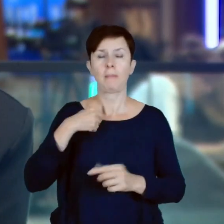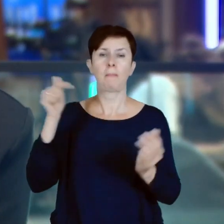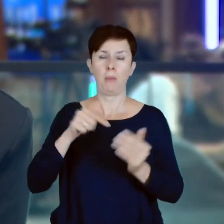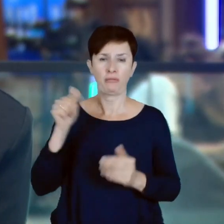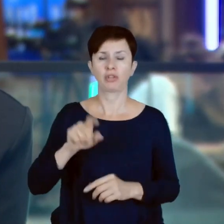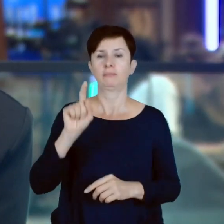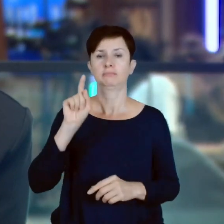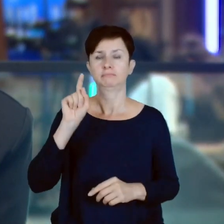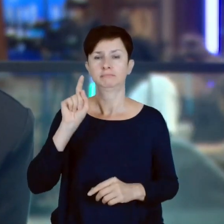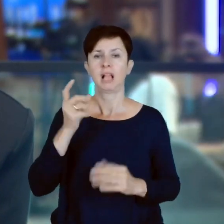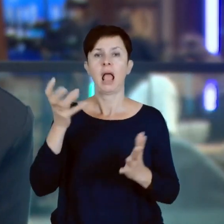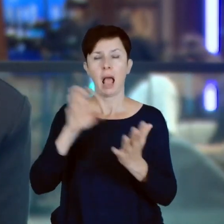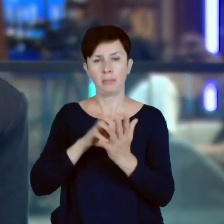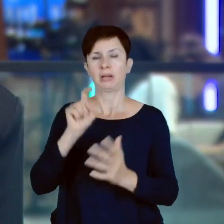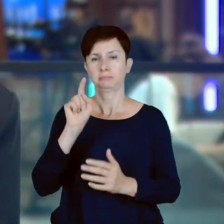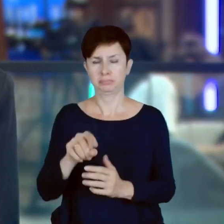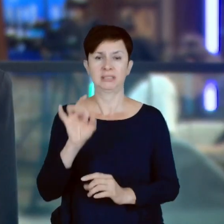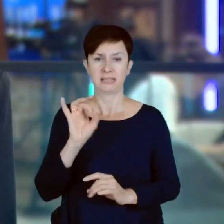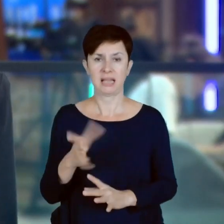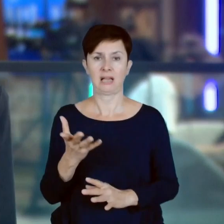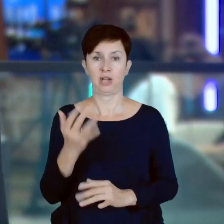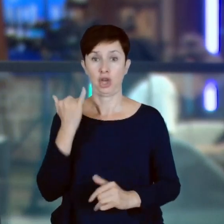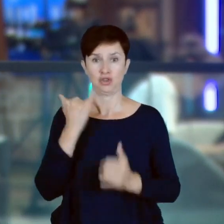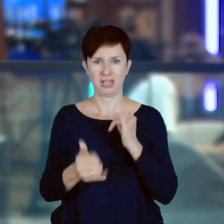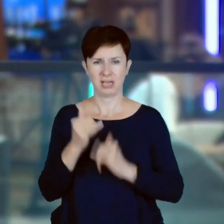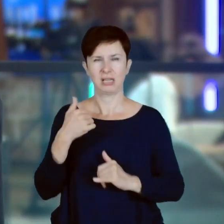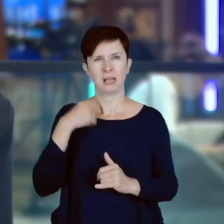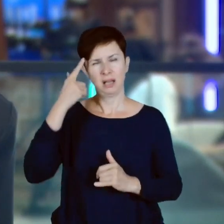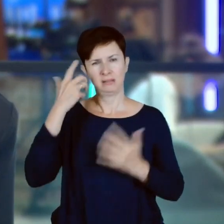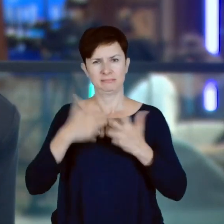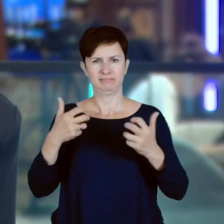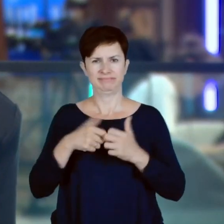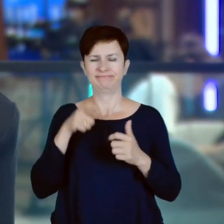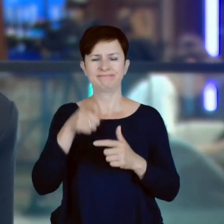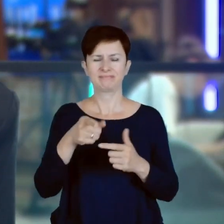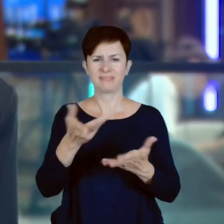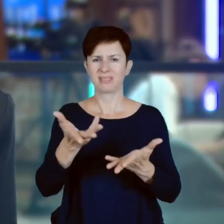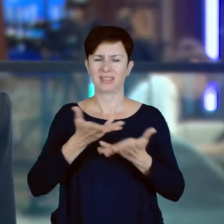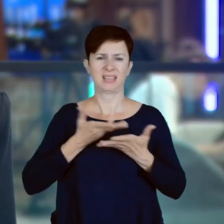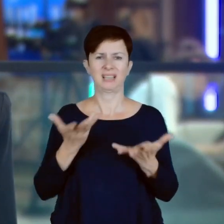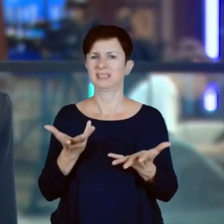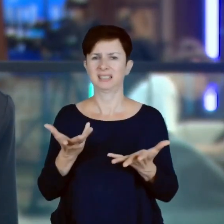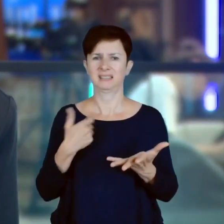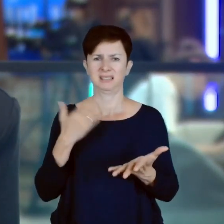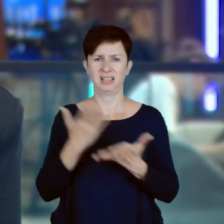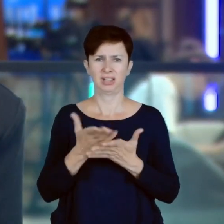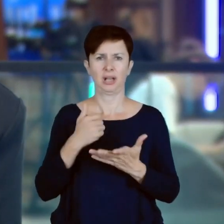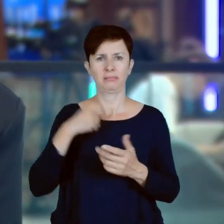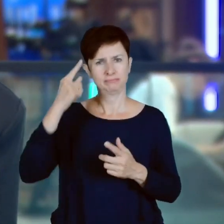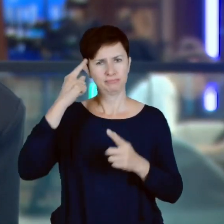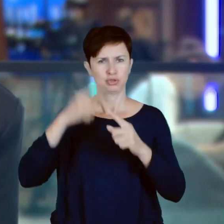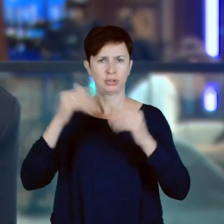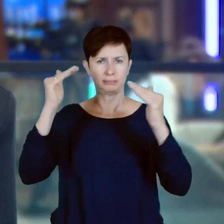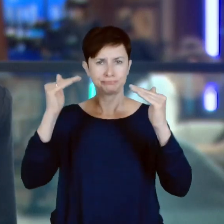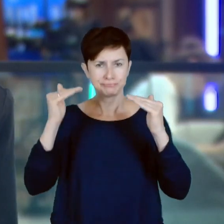na tą aplikację i tak dalej, prawda. Jeżeli wiem, że to po prostu sprawi, że będę głupsza, prawda, a jednak